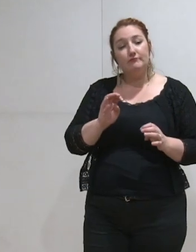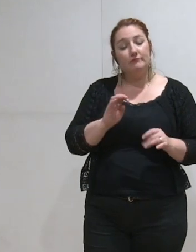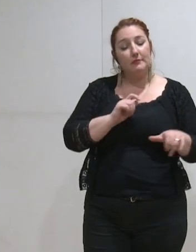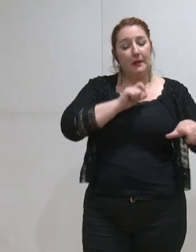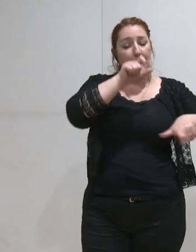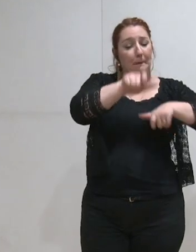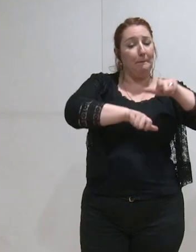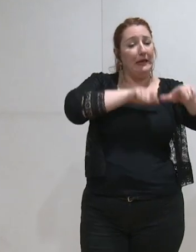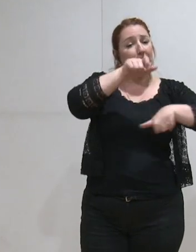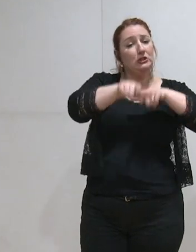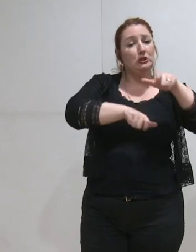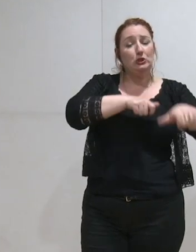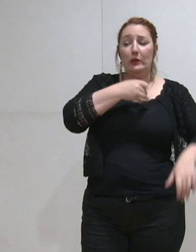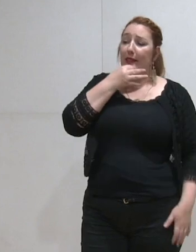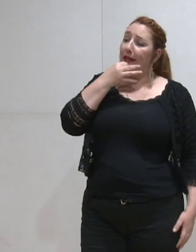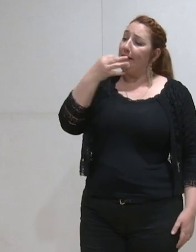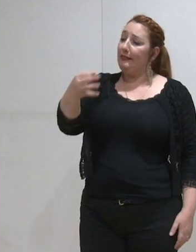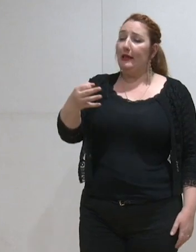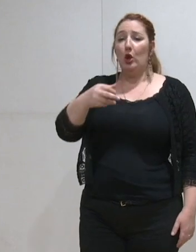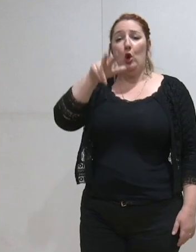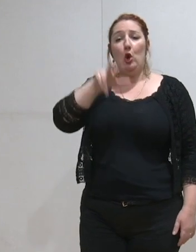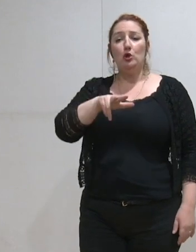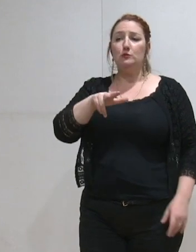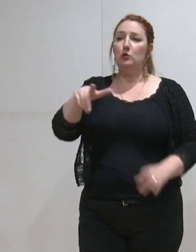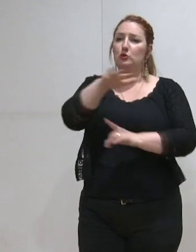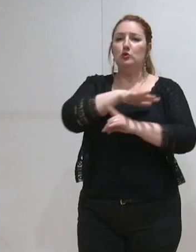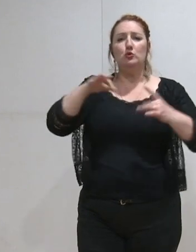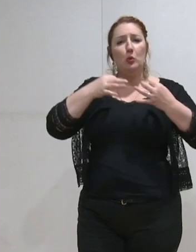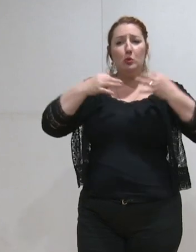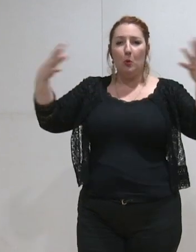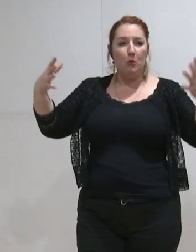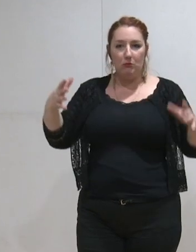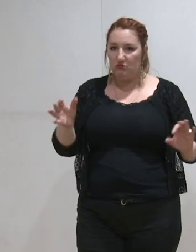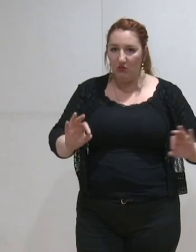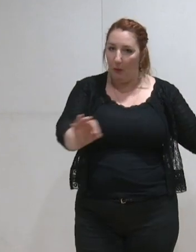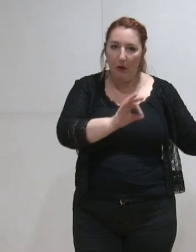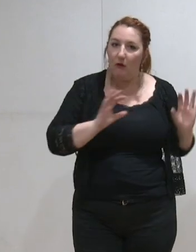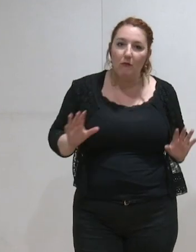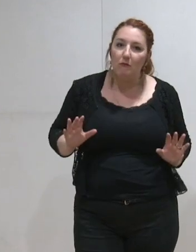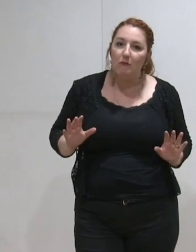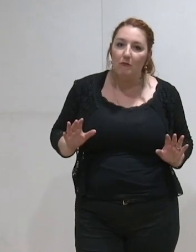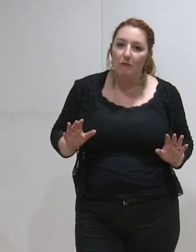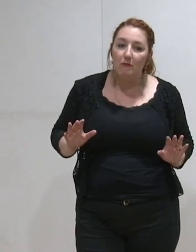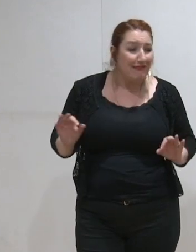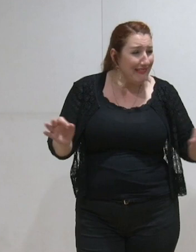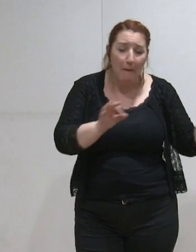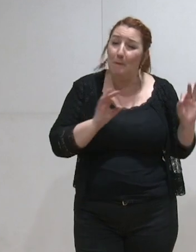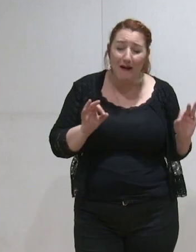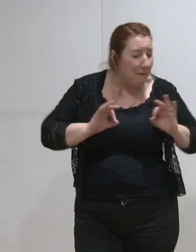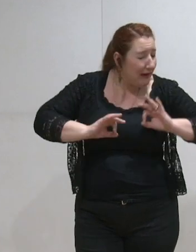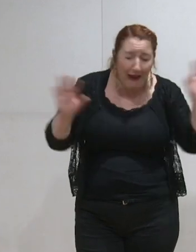dit il y a trop de logements sociaux du tout pas du tout pas du